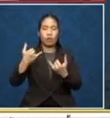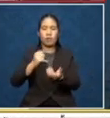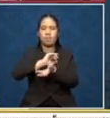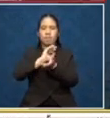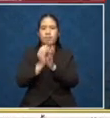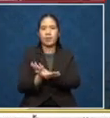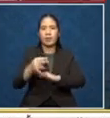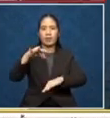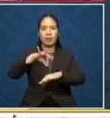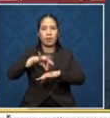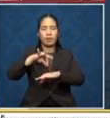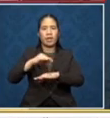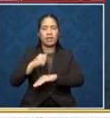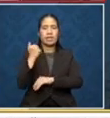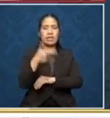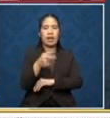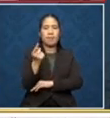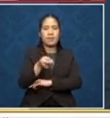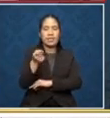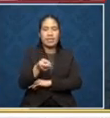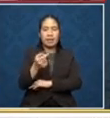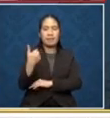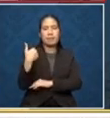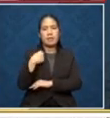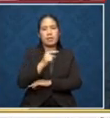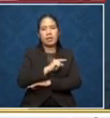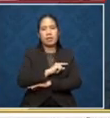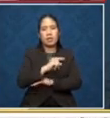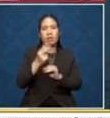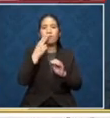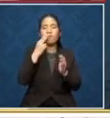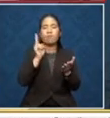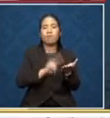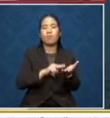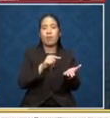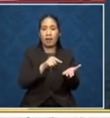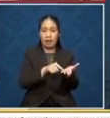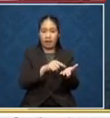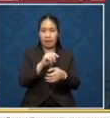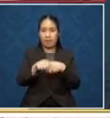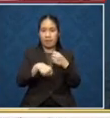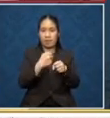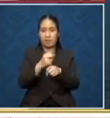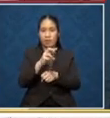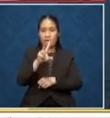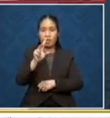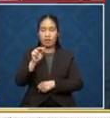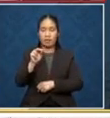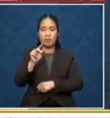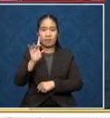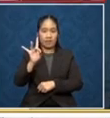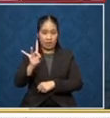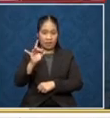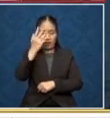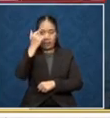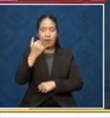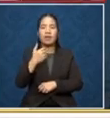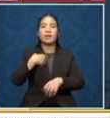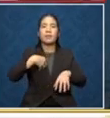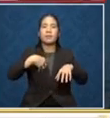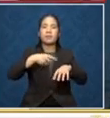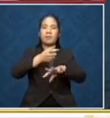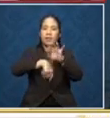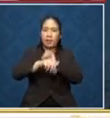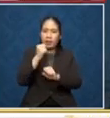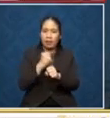ที่23/27ลงวันที่ 20กุมภาพันธ์พ.ศ 2527ซึ่งได้ปฏิบัติราชการปฏิบัติ